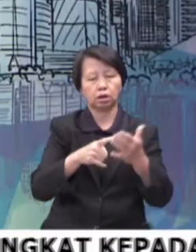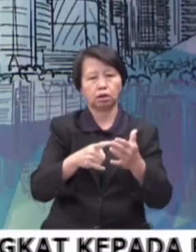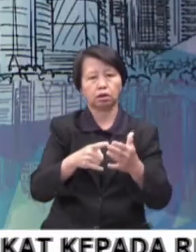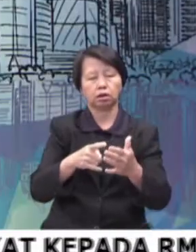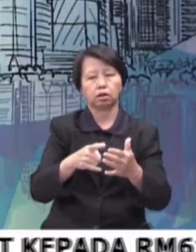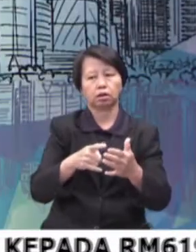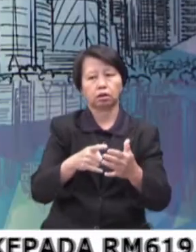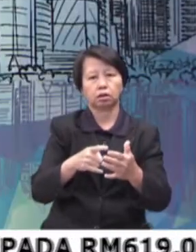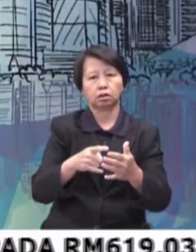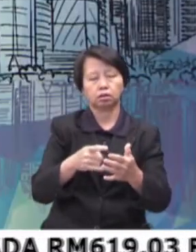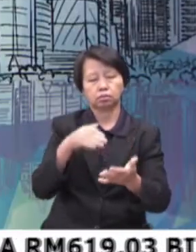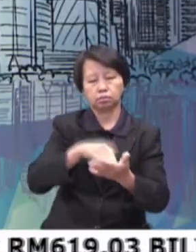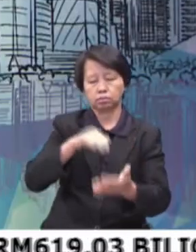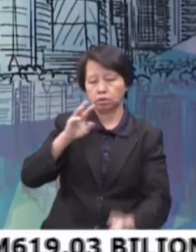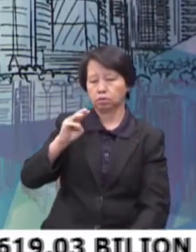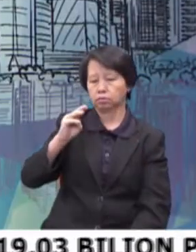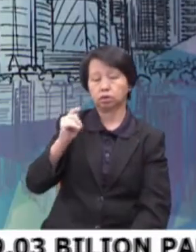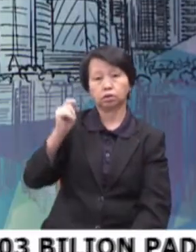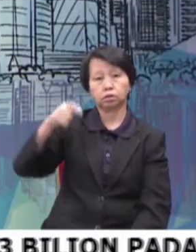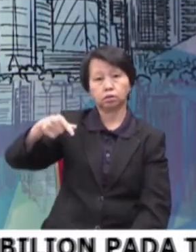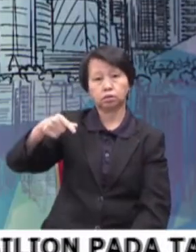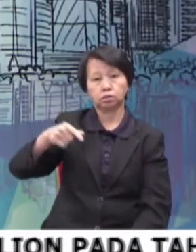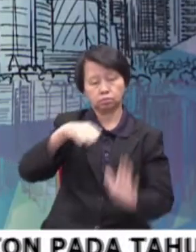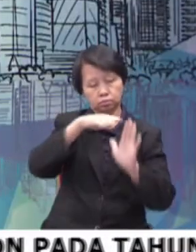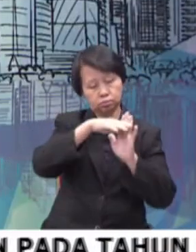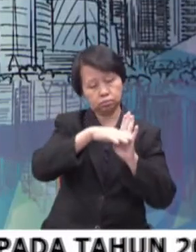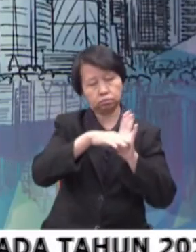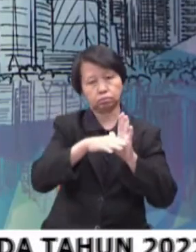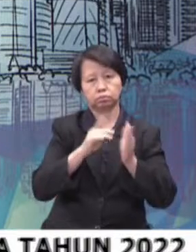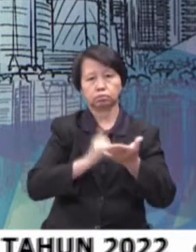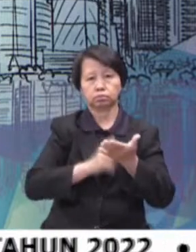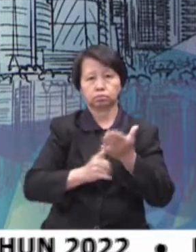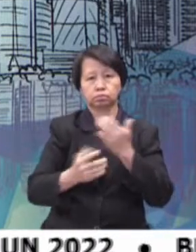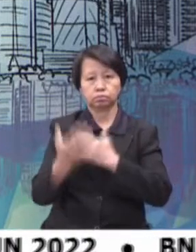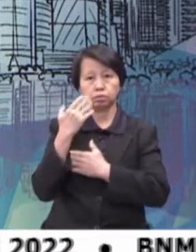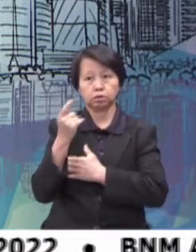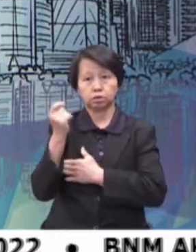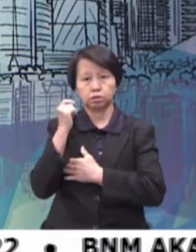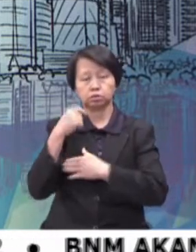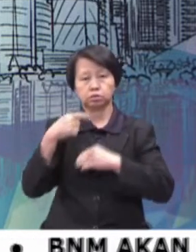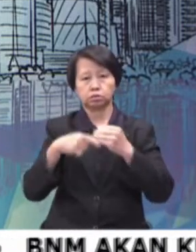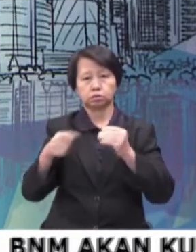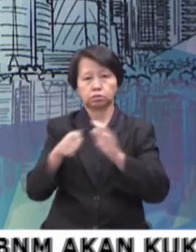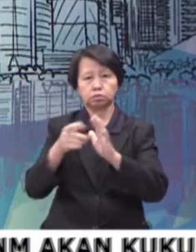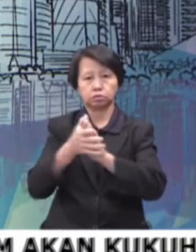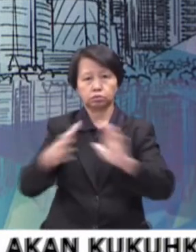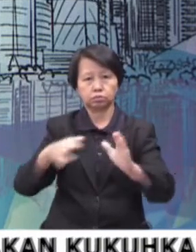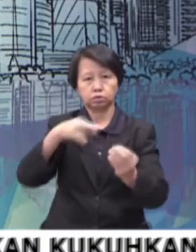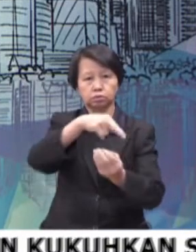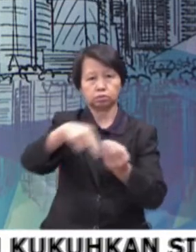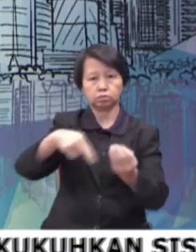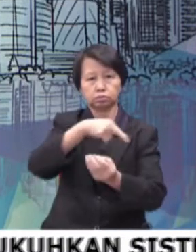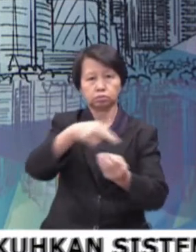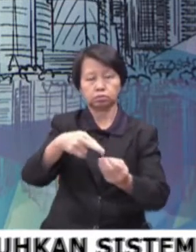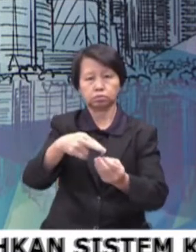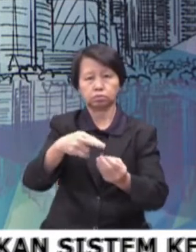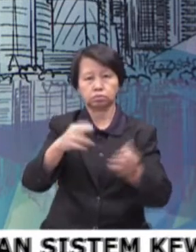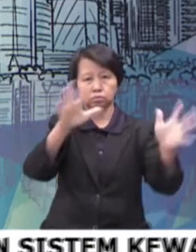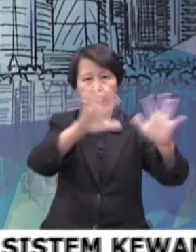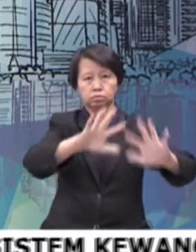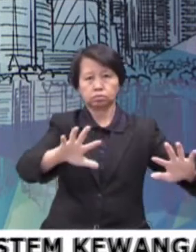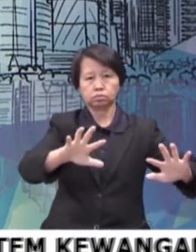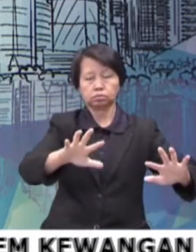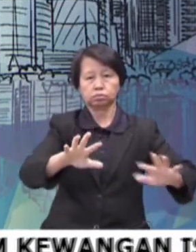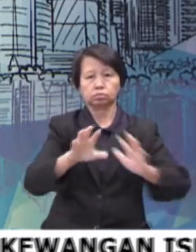MTQ menjadi intipati penting dalam perbincangan pada pagi ini berkenaan dengan isu keselamatan serantau yaitu serantau